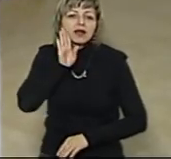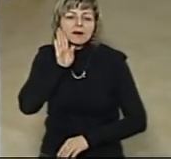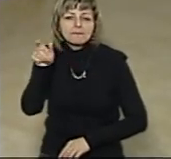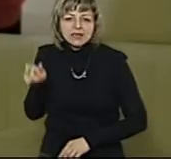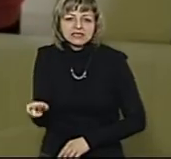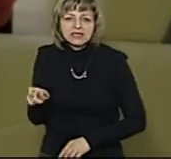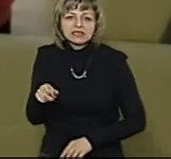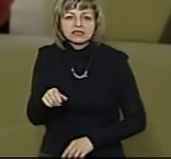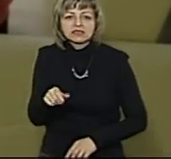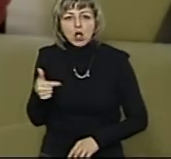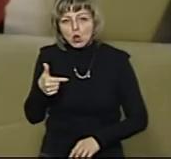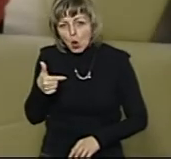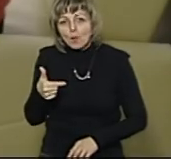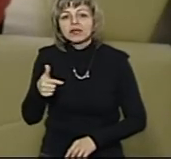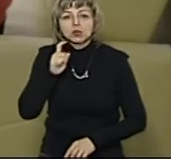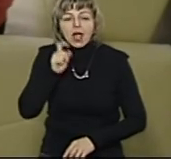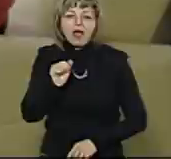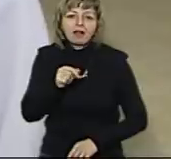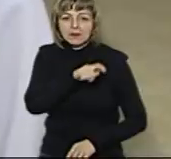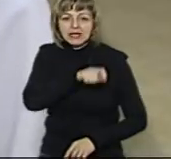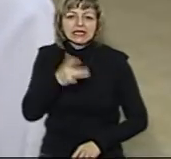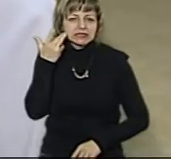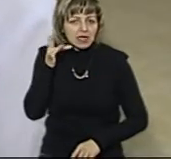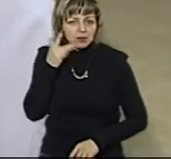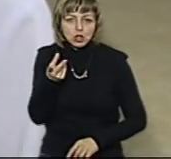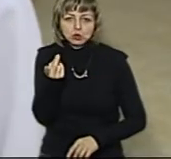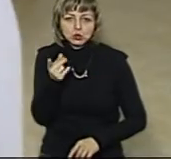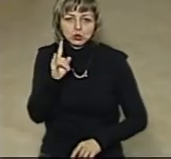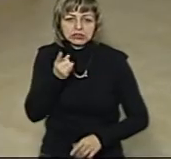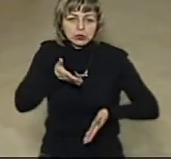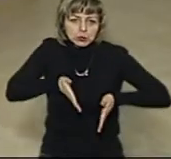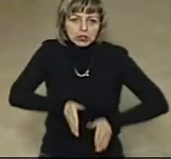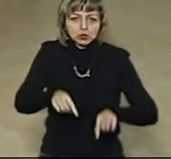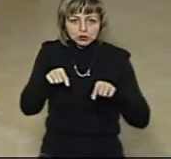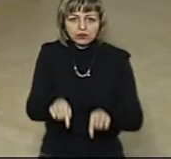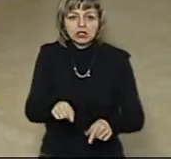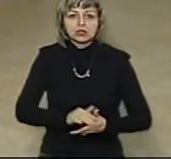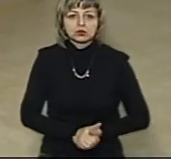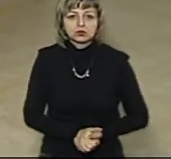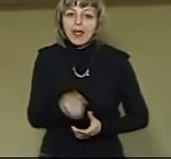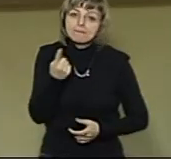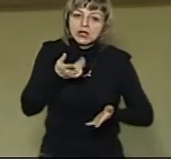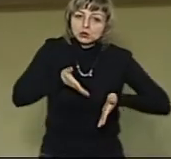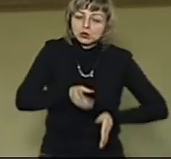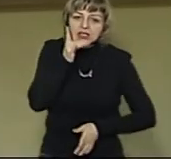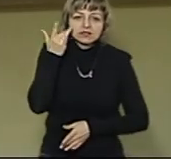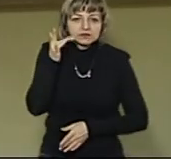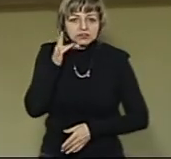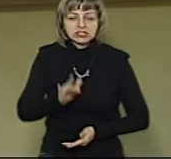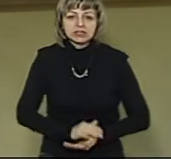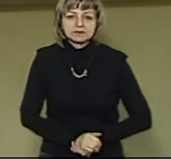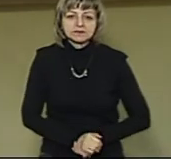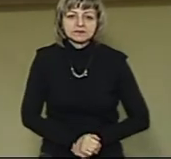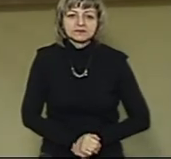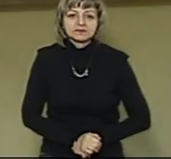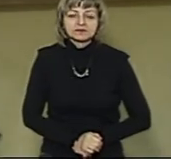із громадянинка України, але з Америки. Другу дитину вона народжувала тут, першу в Сполучених Штатах Америки. Світлана Павлова,